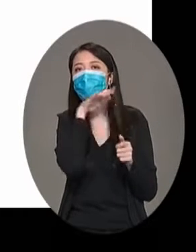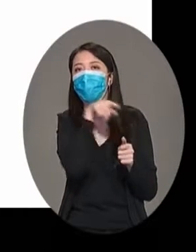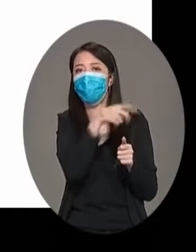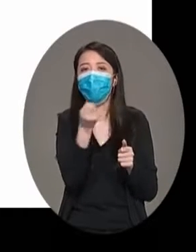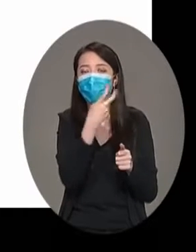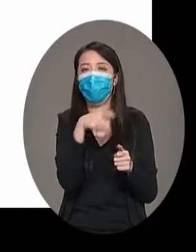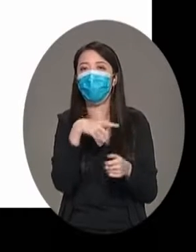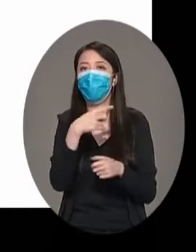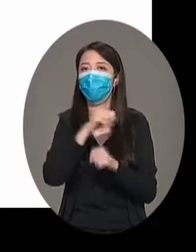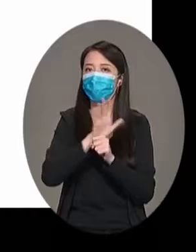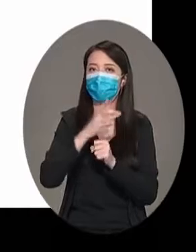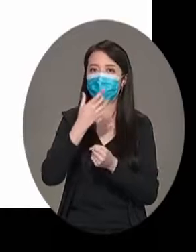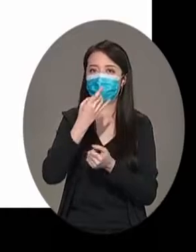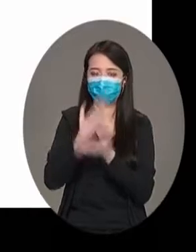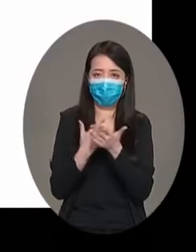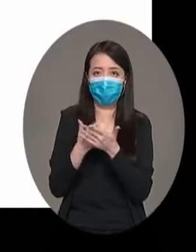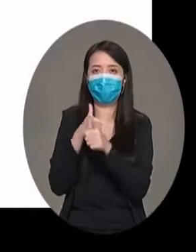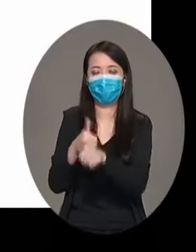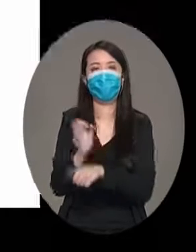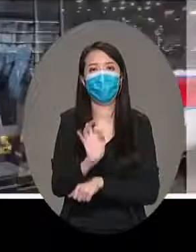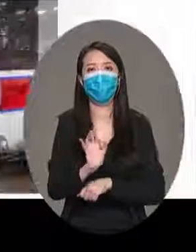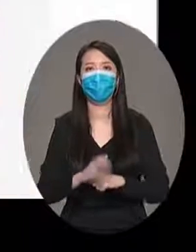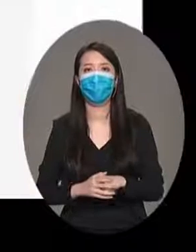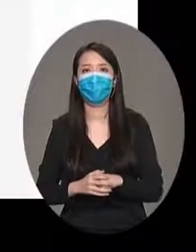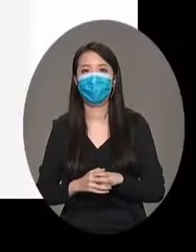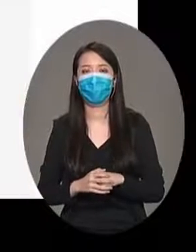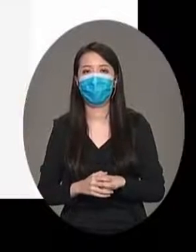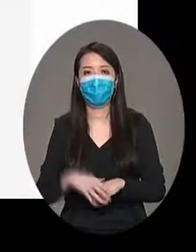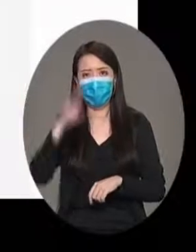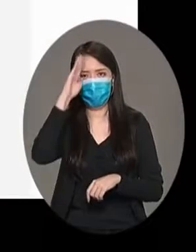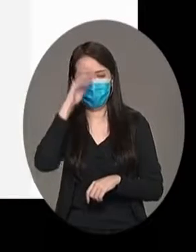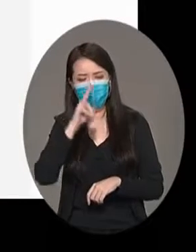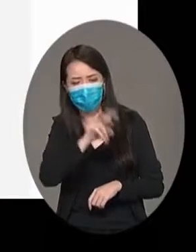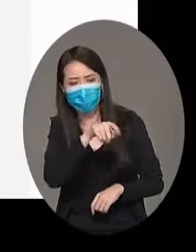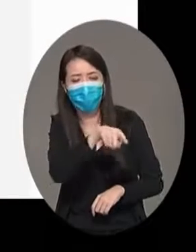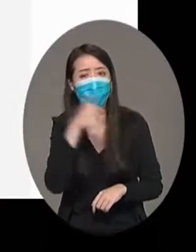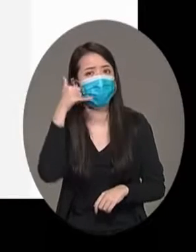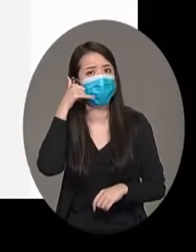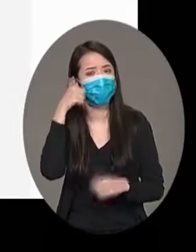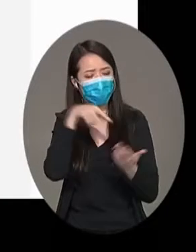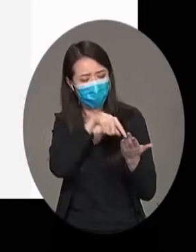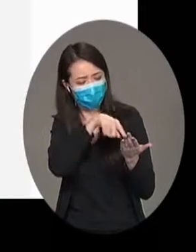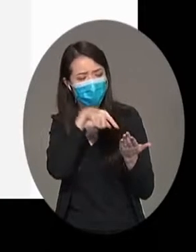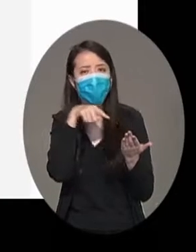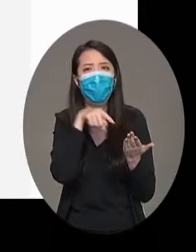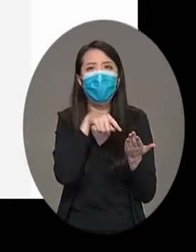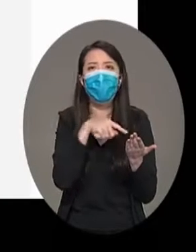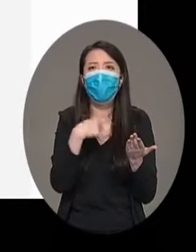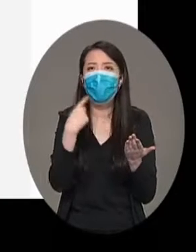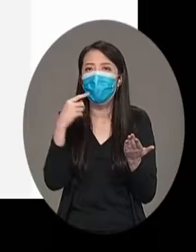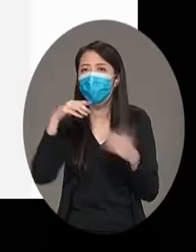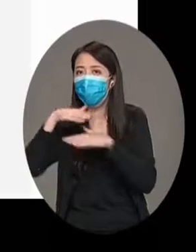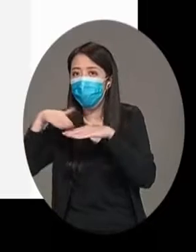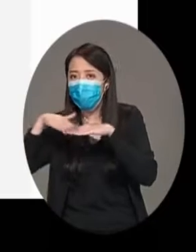亦被票控違反防疫規例。據了解，現場的警員就發現她的手機顯示的界面